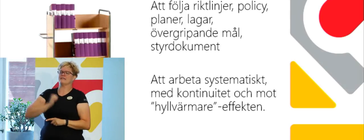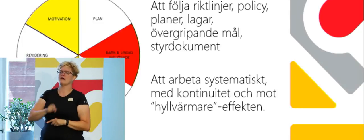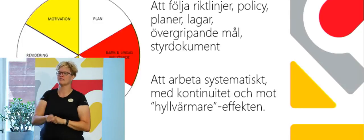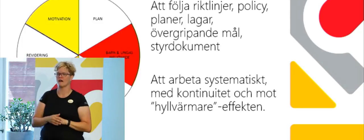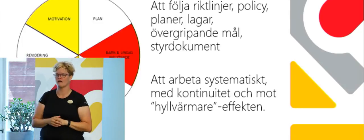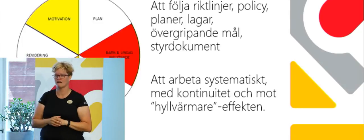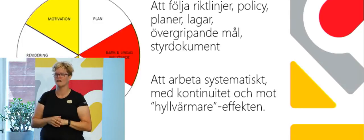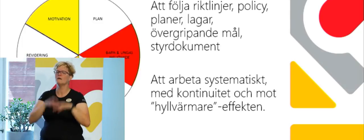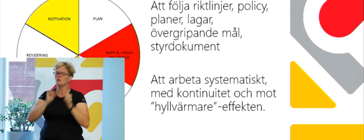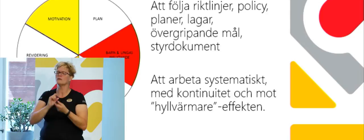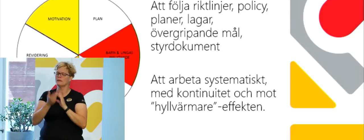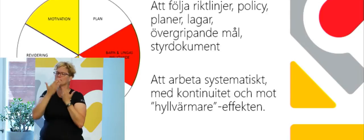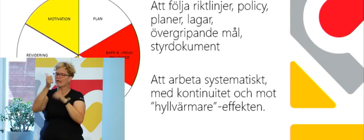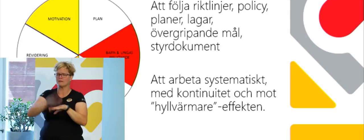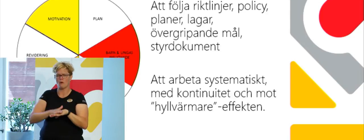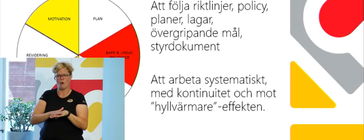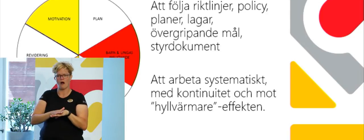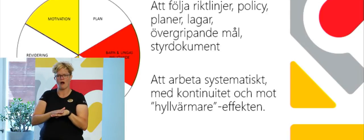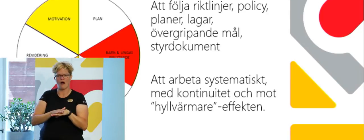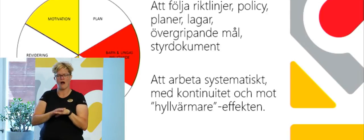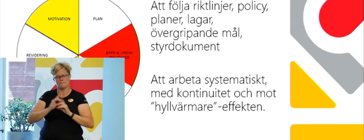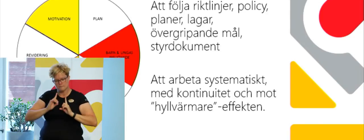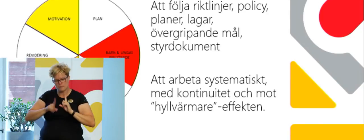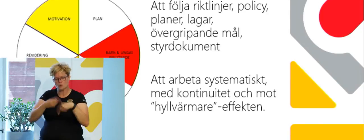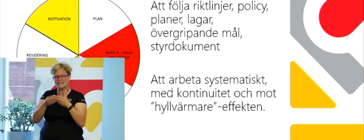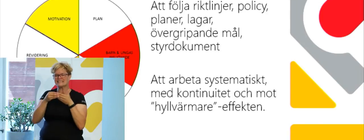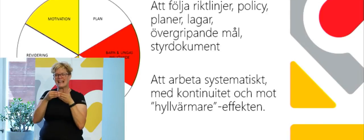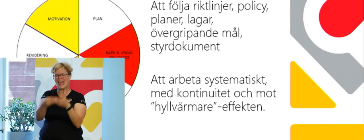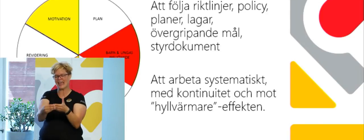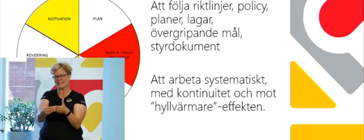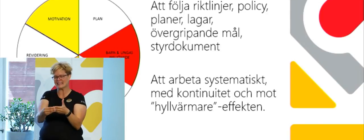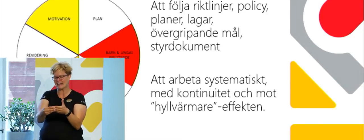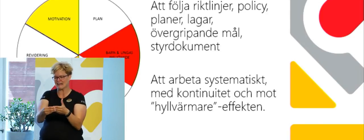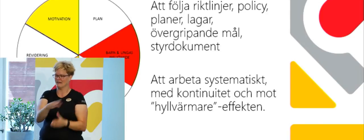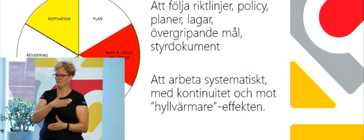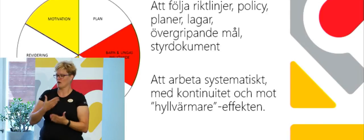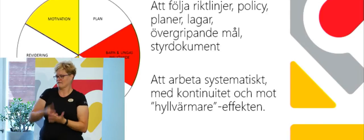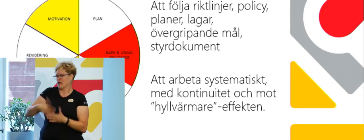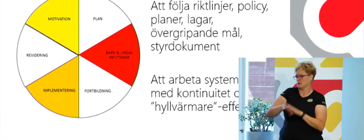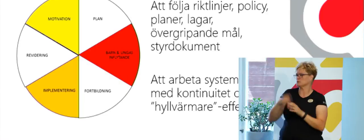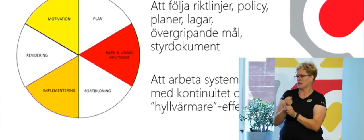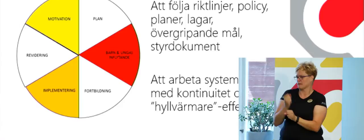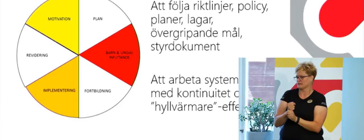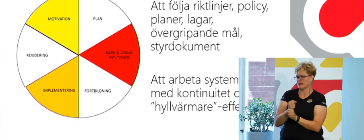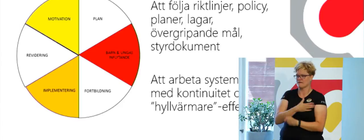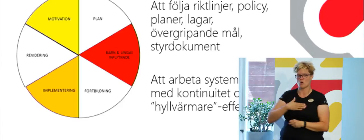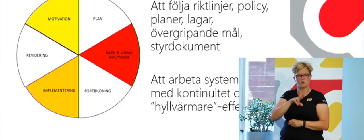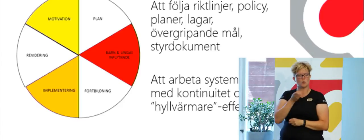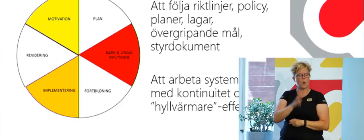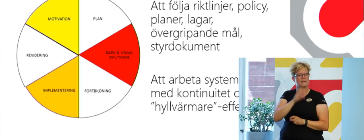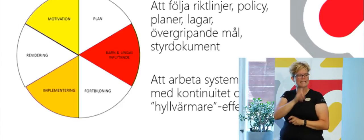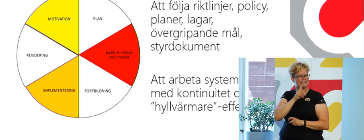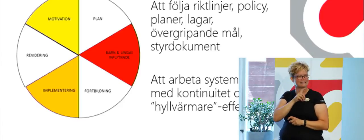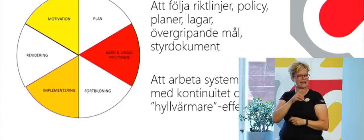Vi behöver bli lite bättre på att processleda vårt värdegrundsarbete. Vårt normkritiska